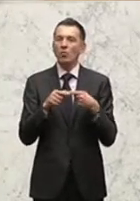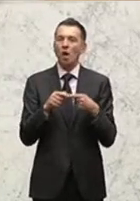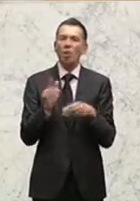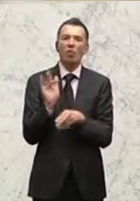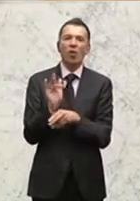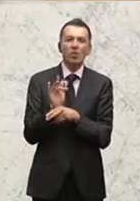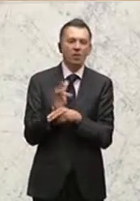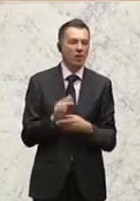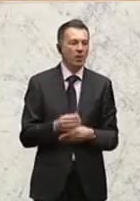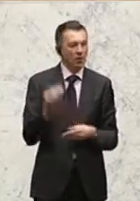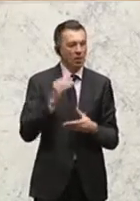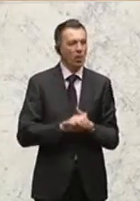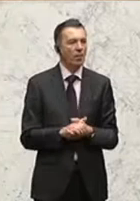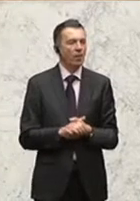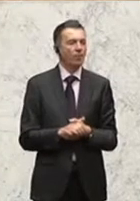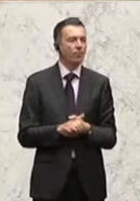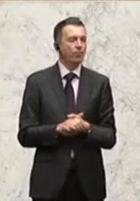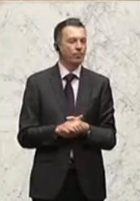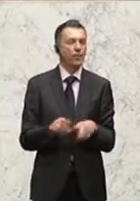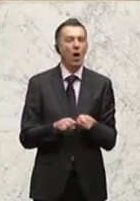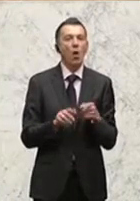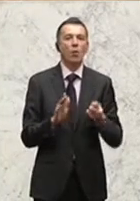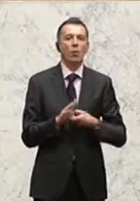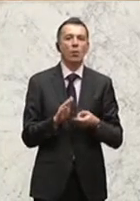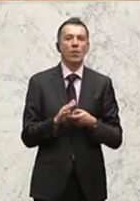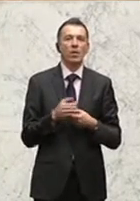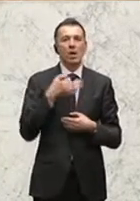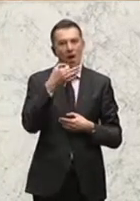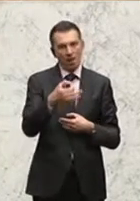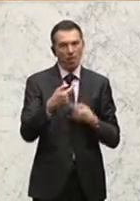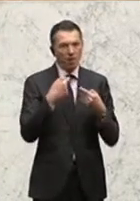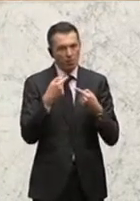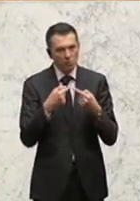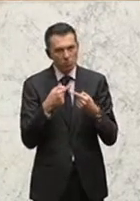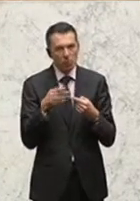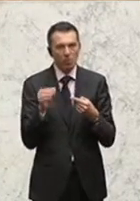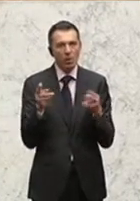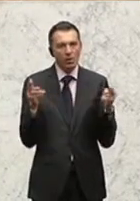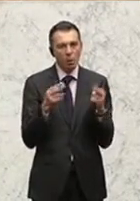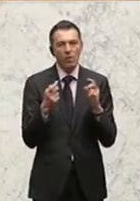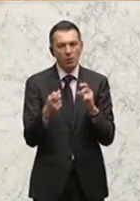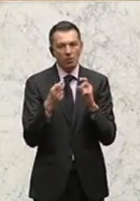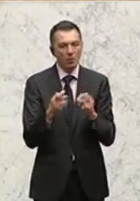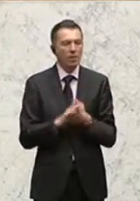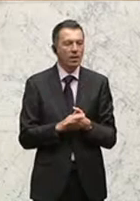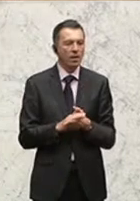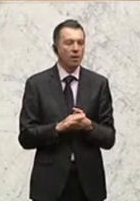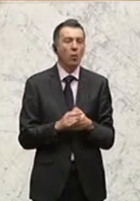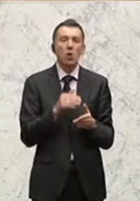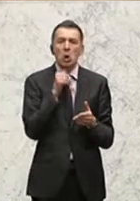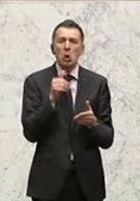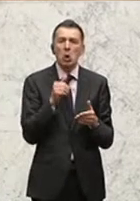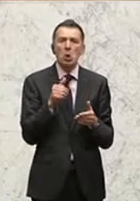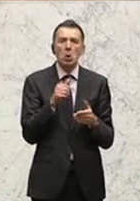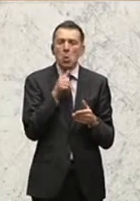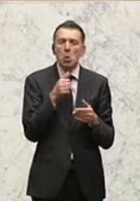anprangern. In diesem Sinne glaube ich, dass es auch notwendig ist, solche Anfragebesprechungen mit einer Kurzdebatte zu besprechen, um es nicht stehen zu lassen,